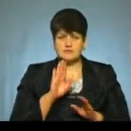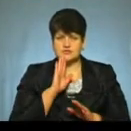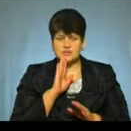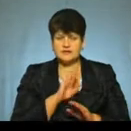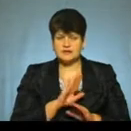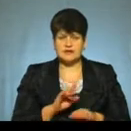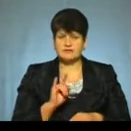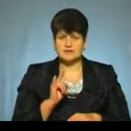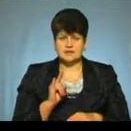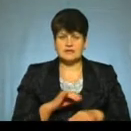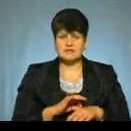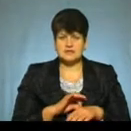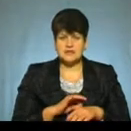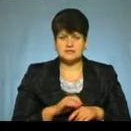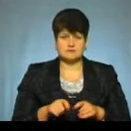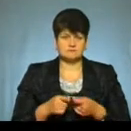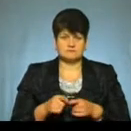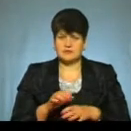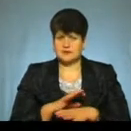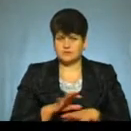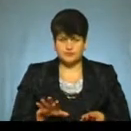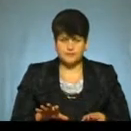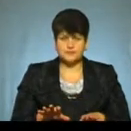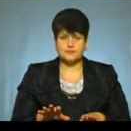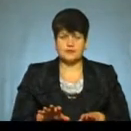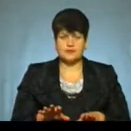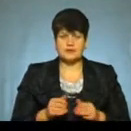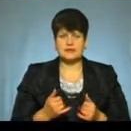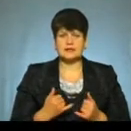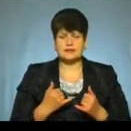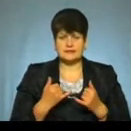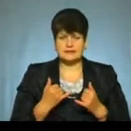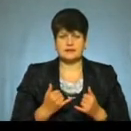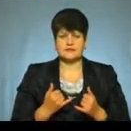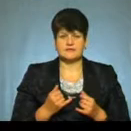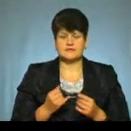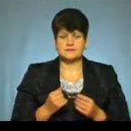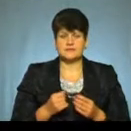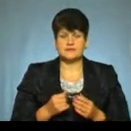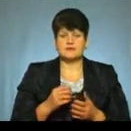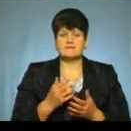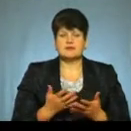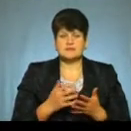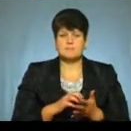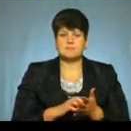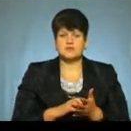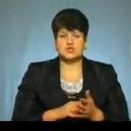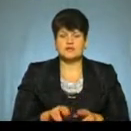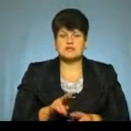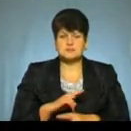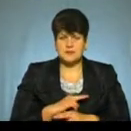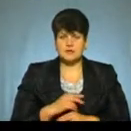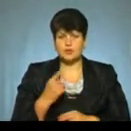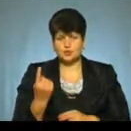дитини тілесних ушкоджень виявлено не було. Але для встановлення причини смерті, як